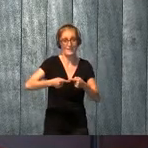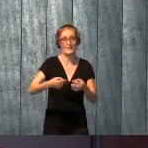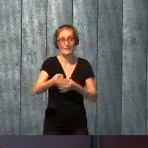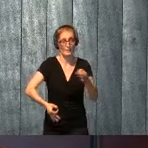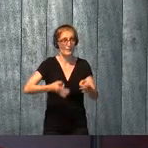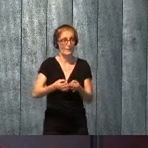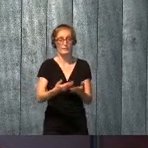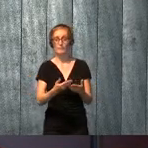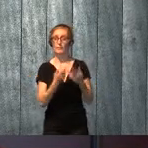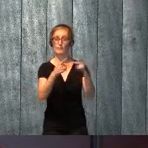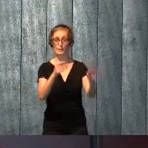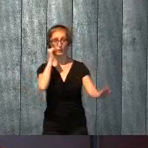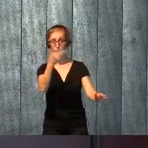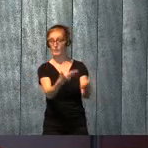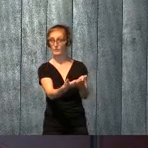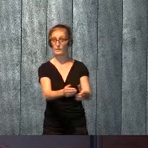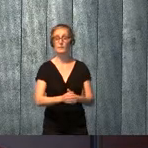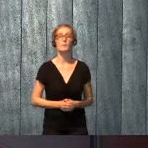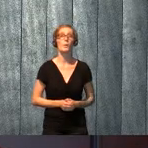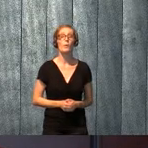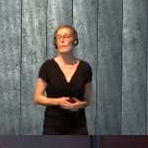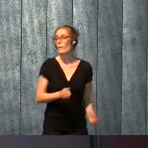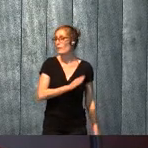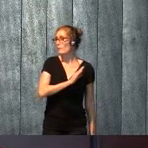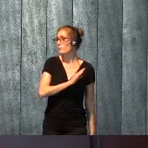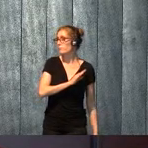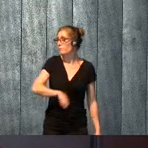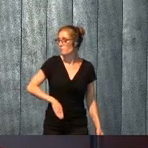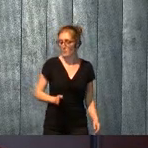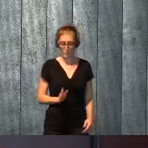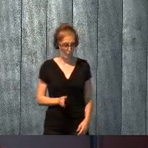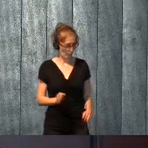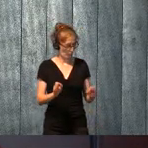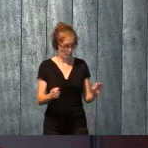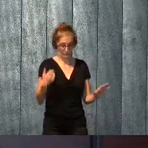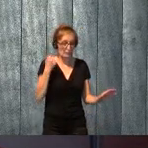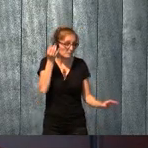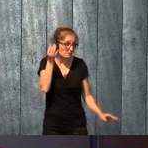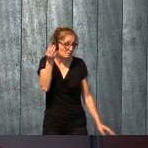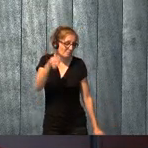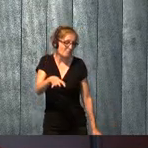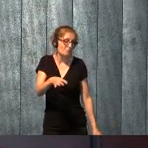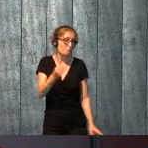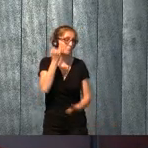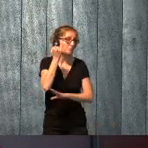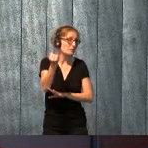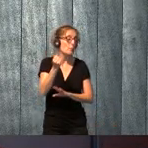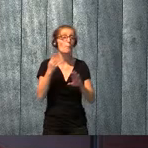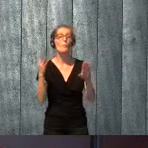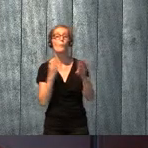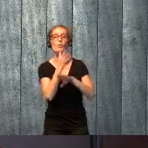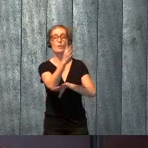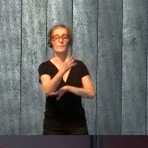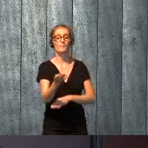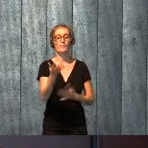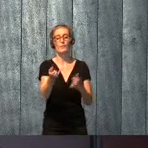demain. Et pour conclure sur Bordeaux, j'ai lancé une idée qui est un projet. J'aimerais bien que